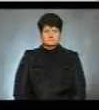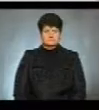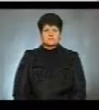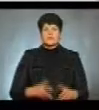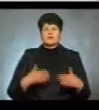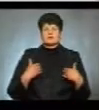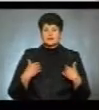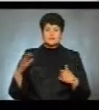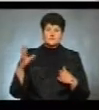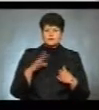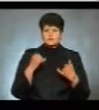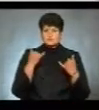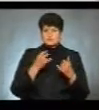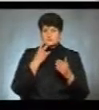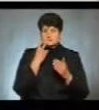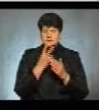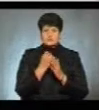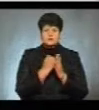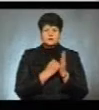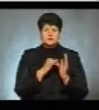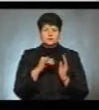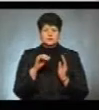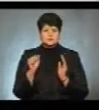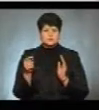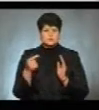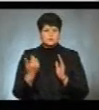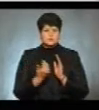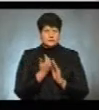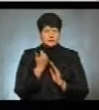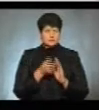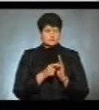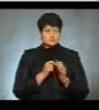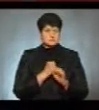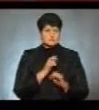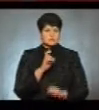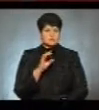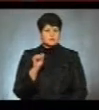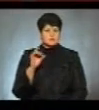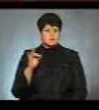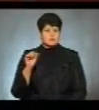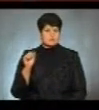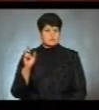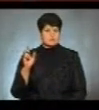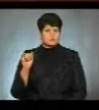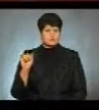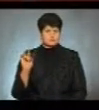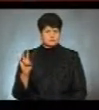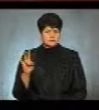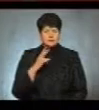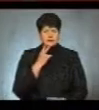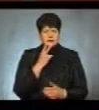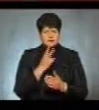Вітаю всіх, хто до нас приєднався. В ефірі телеканалу ЮА Тернопіль новини. У студії Богдана Сарабун. Дивіться у